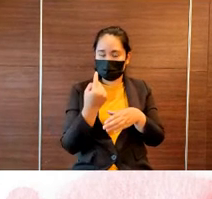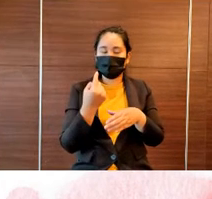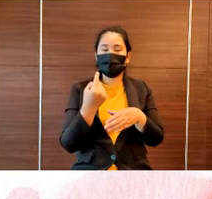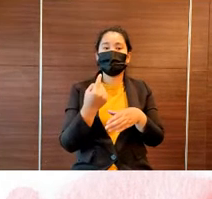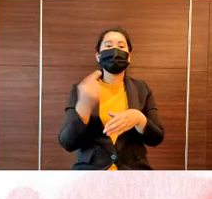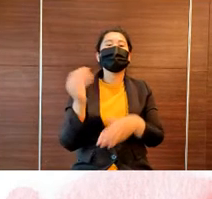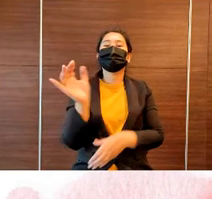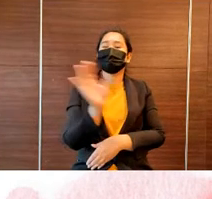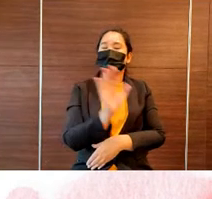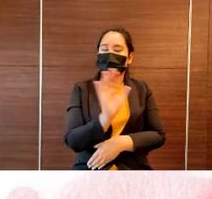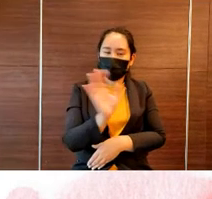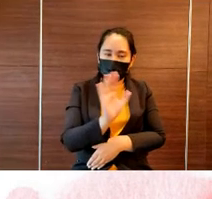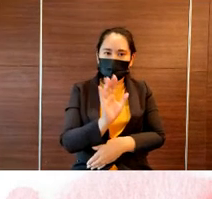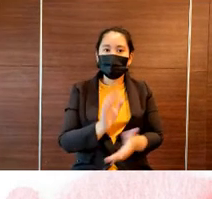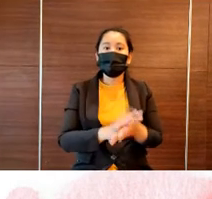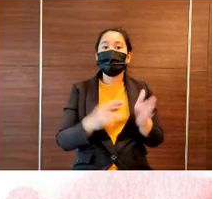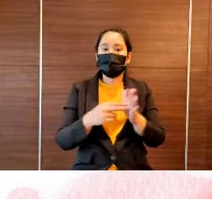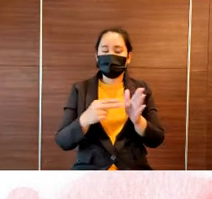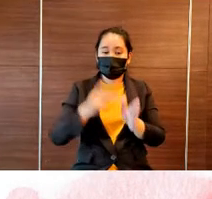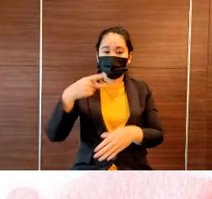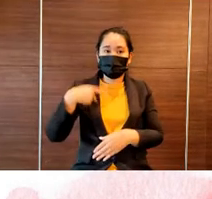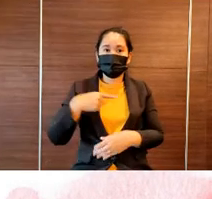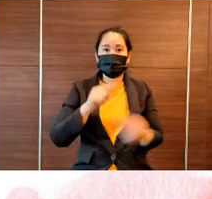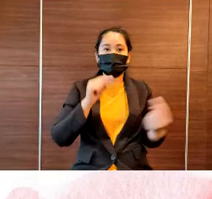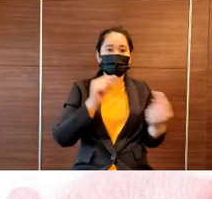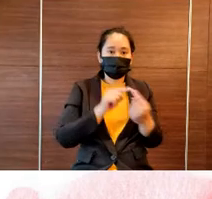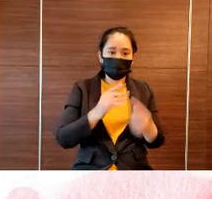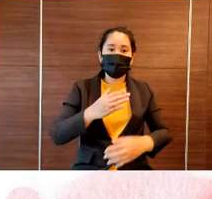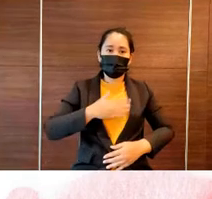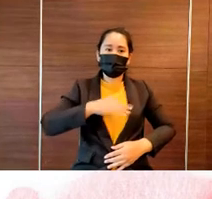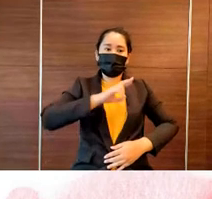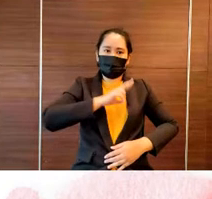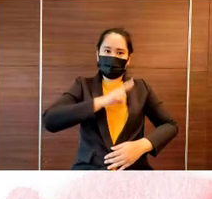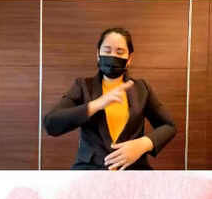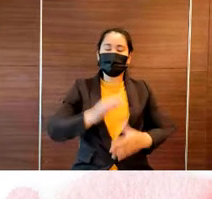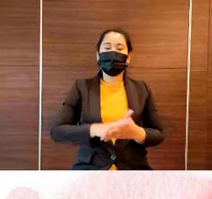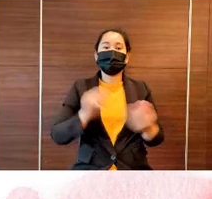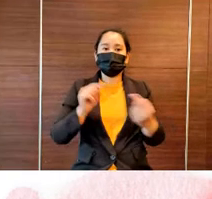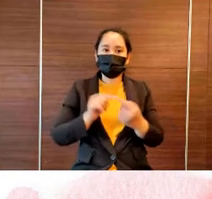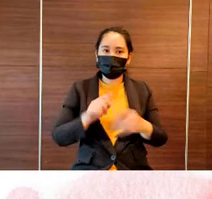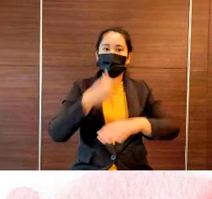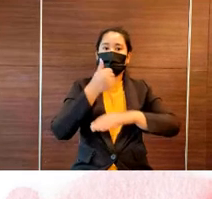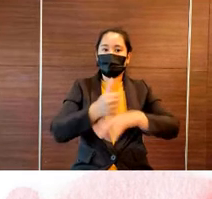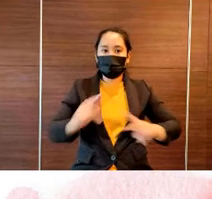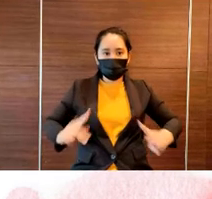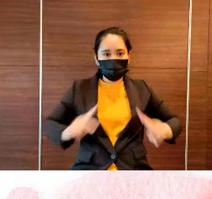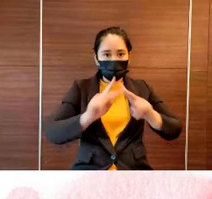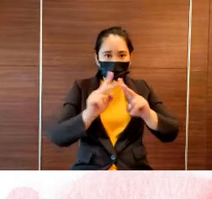างเพศกลุ่มที่พูดยาเสพติดไม่ใช่เป็นประโยชน์กับเจ้าตัวเองนะครับเป็นประโยชน์กับรัฐมนตรี